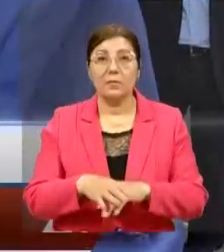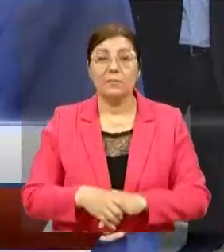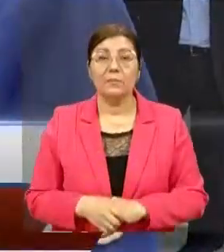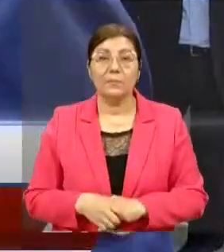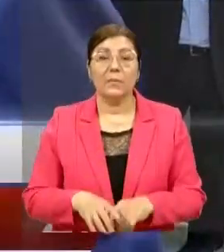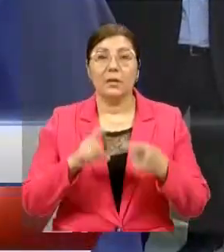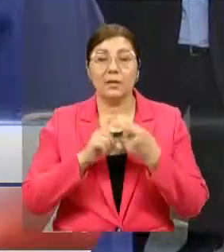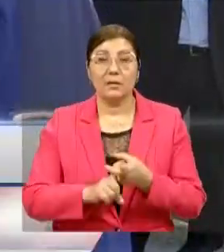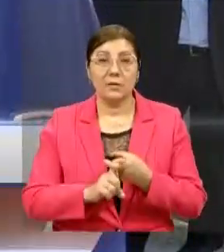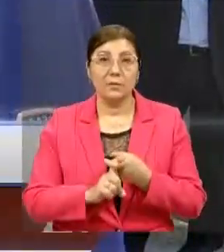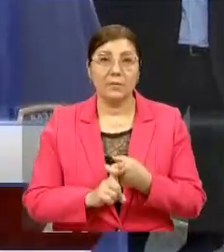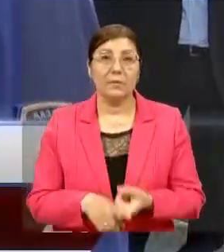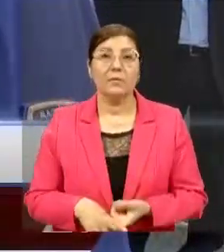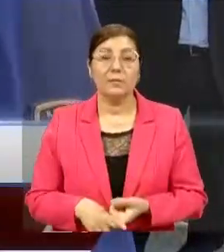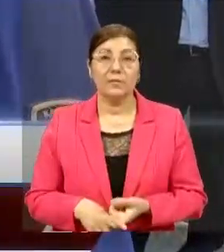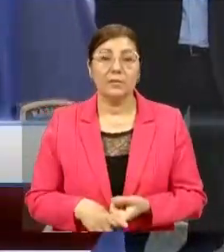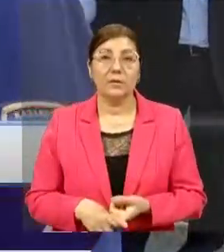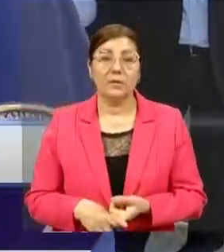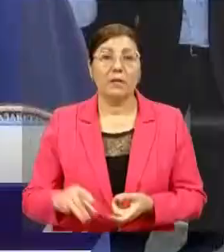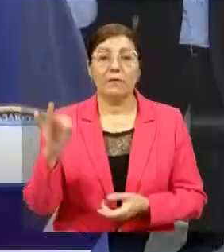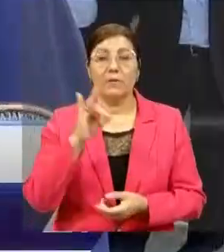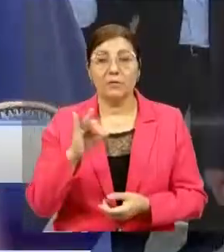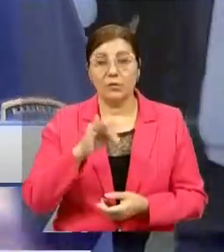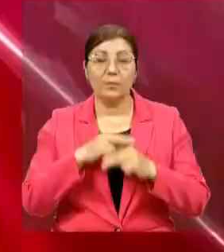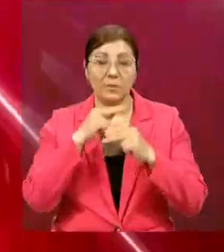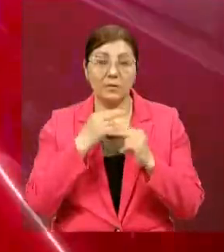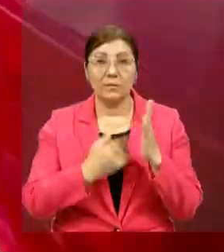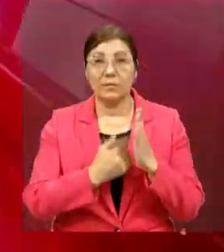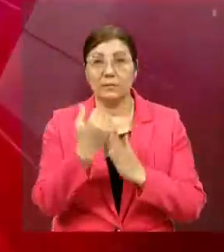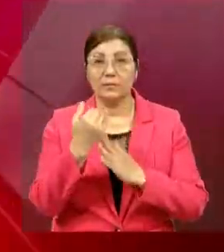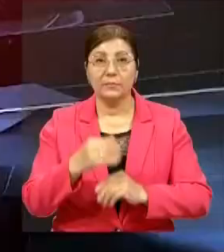тесно вписалась в историю этого